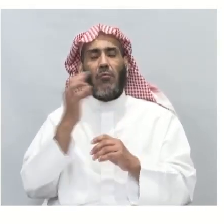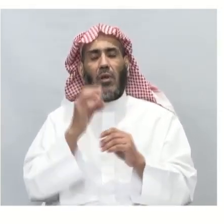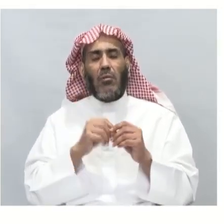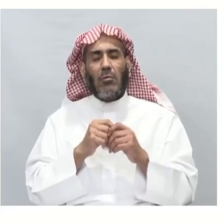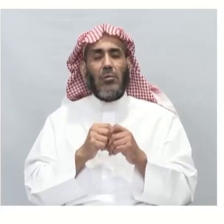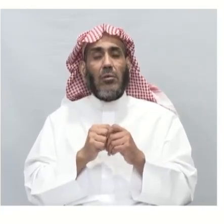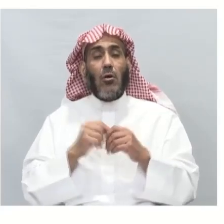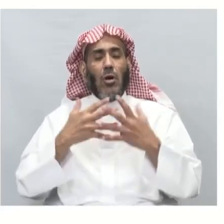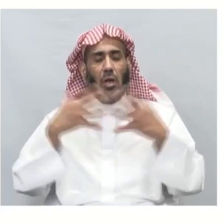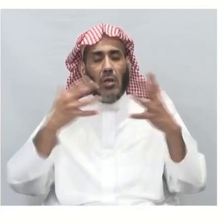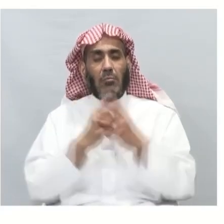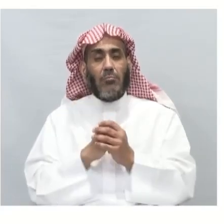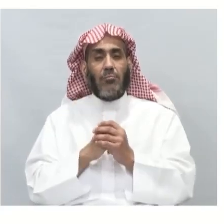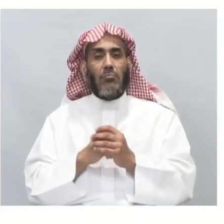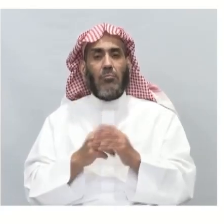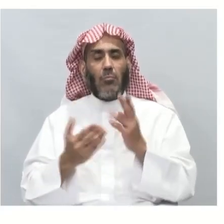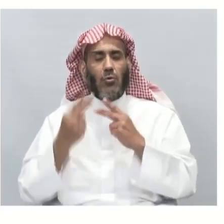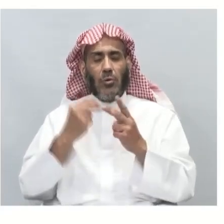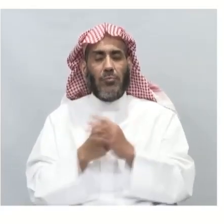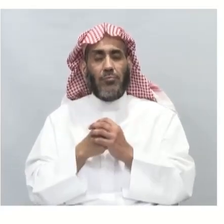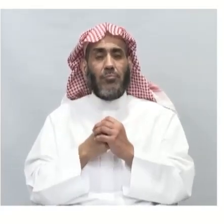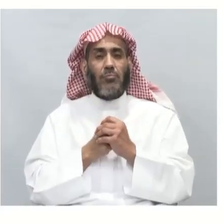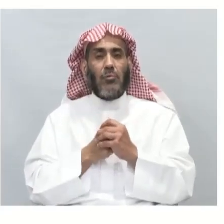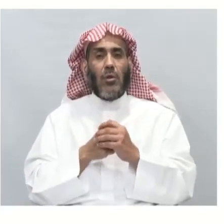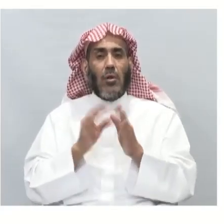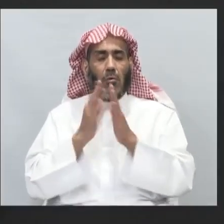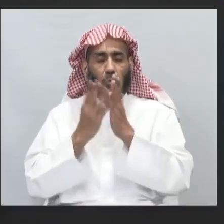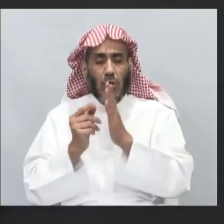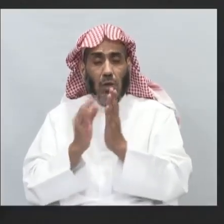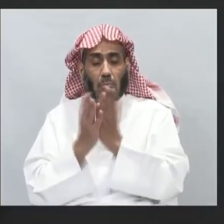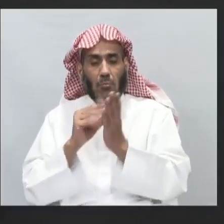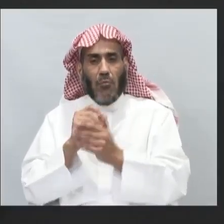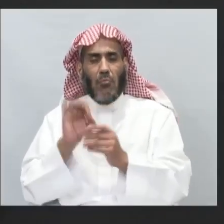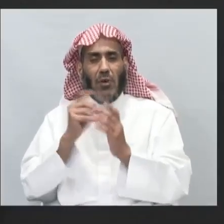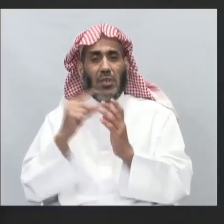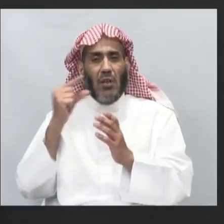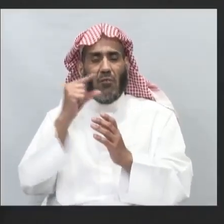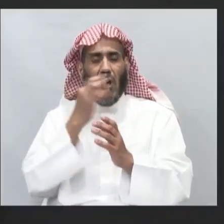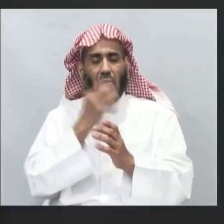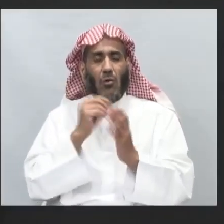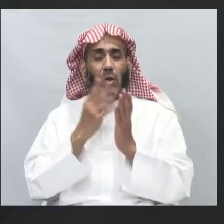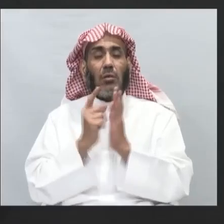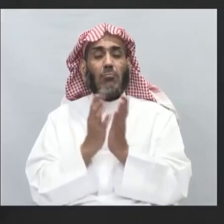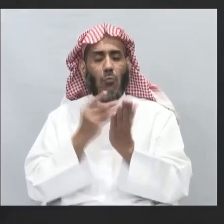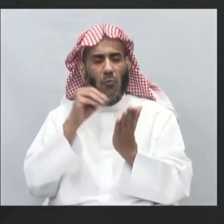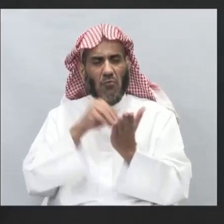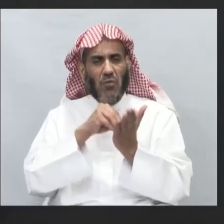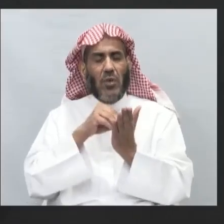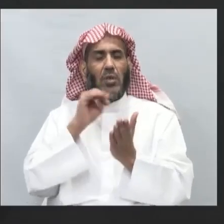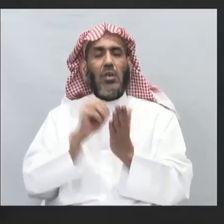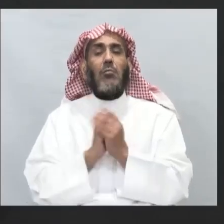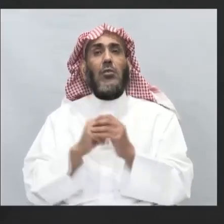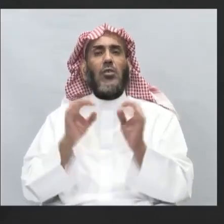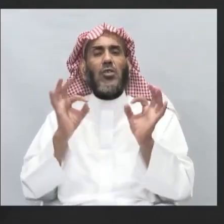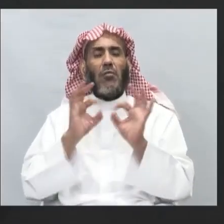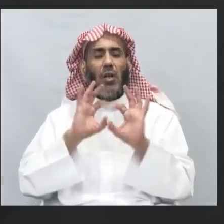في ذلك كثيره بالرجوع كما اسلفت الى المعجم المفهرس لالفاظ القران الكريم ستجد الاجابه